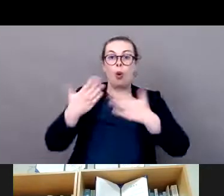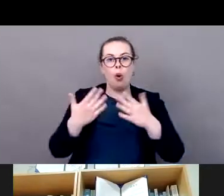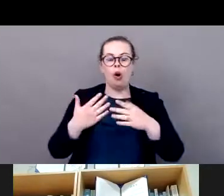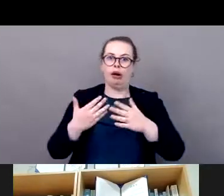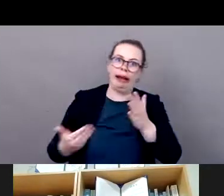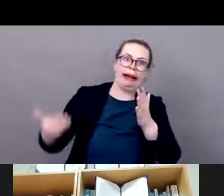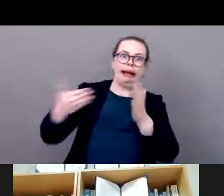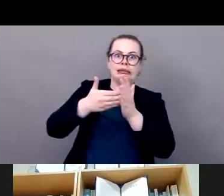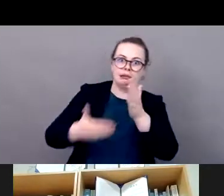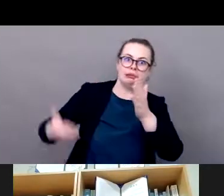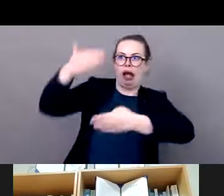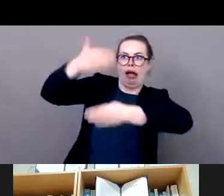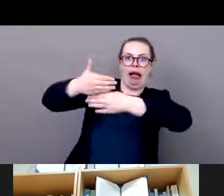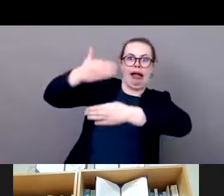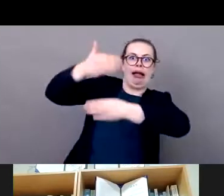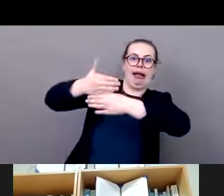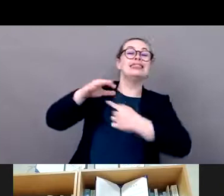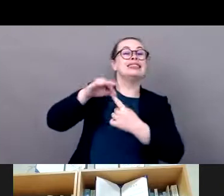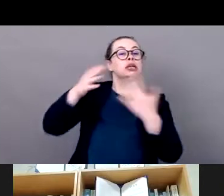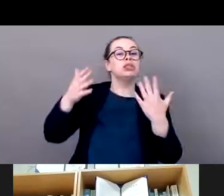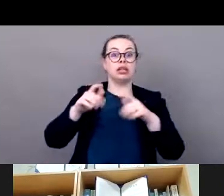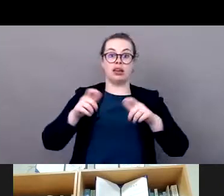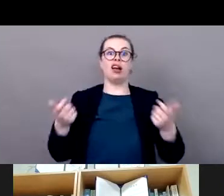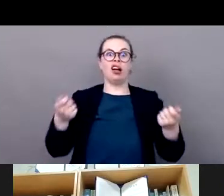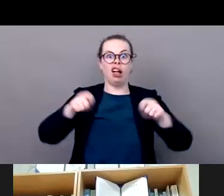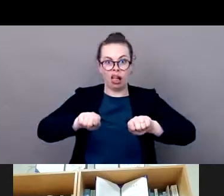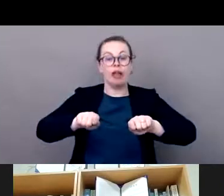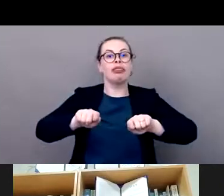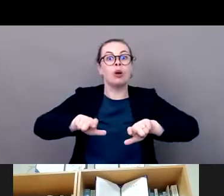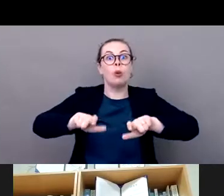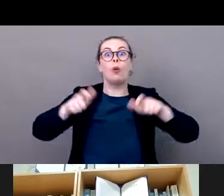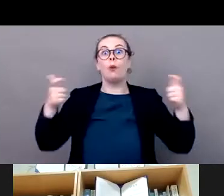barrières, par exemple, lors de la levée du confinement.